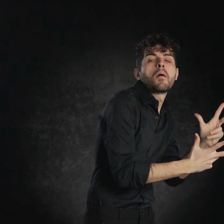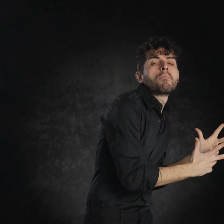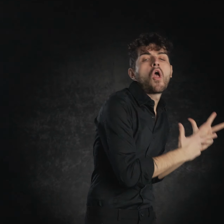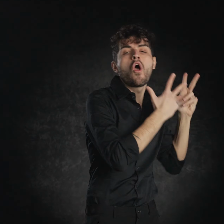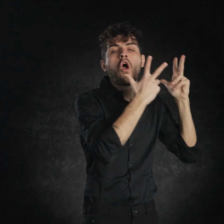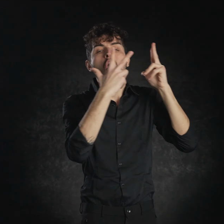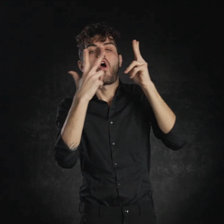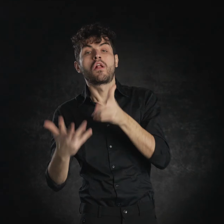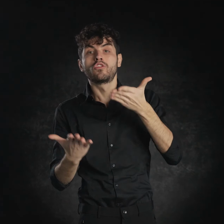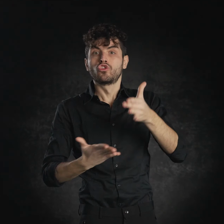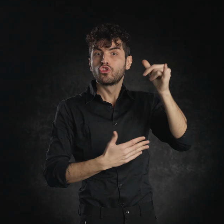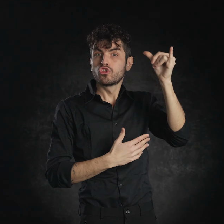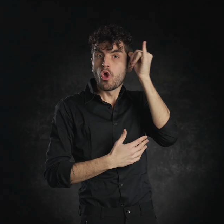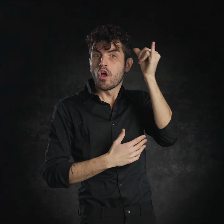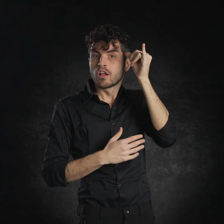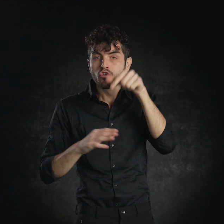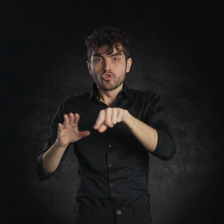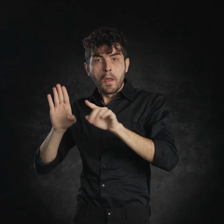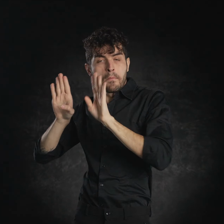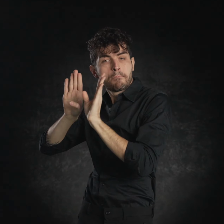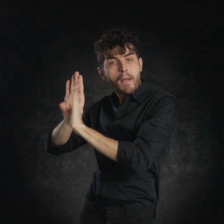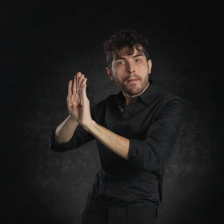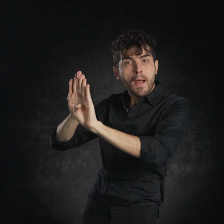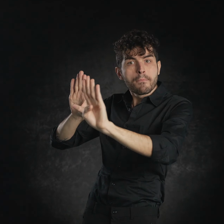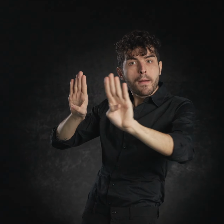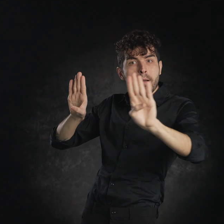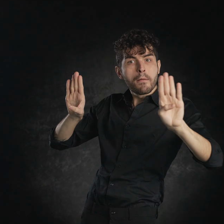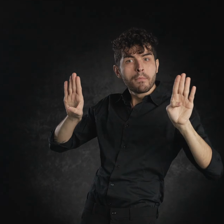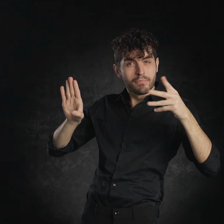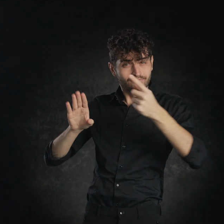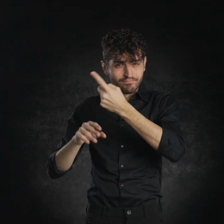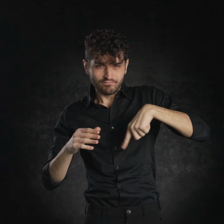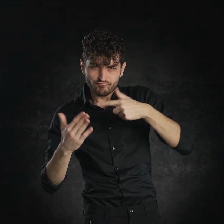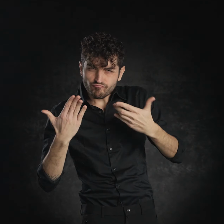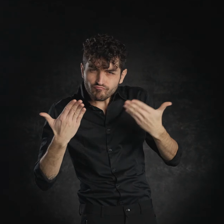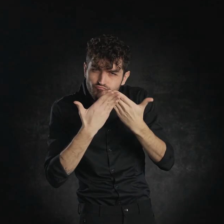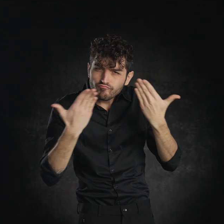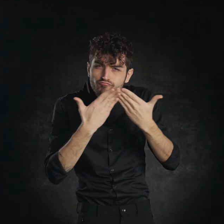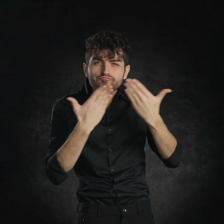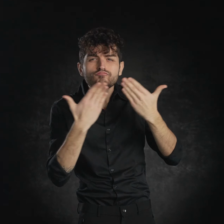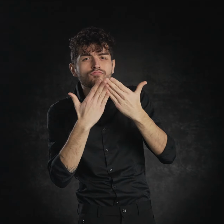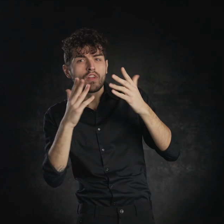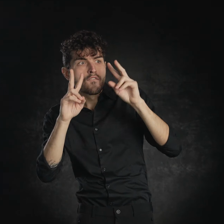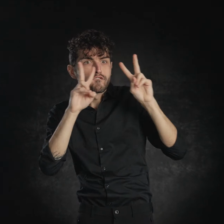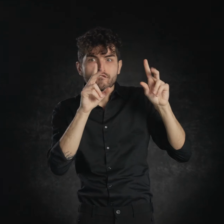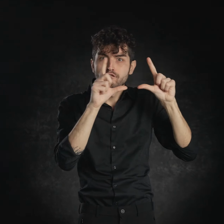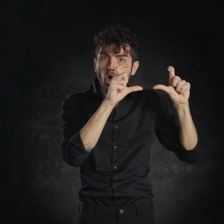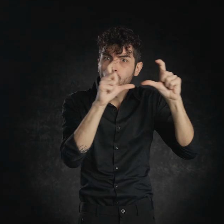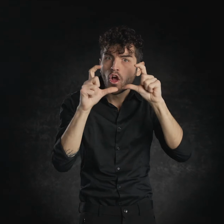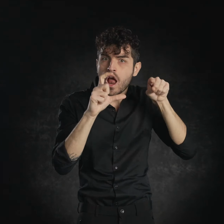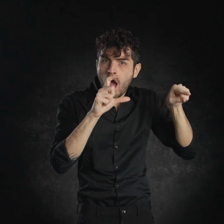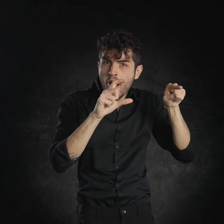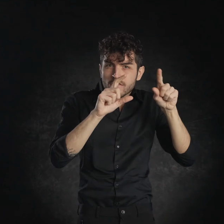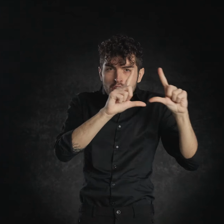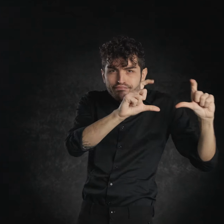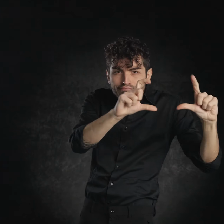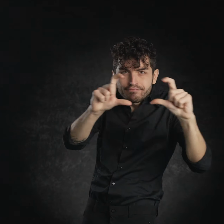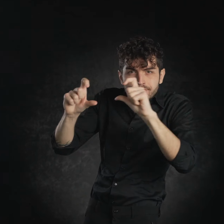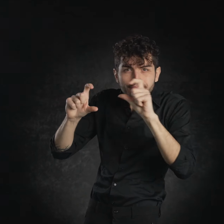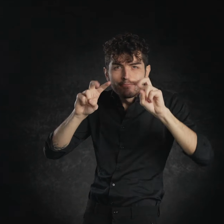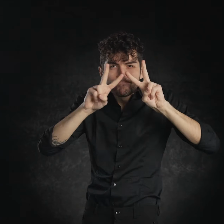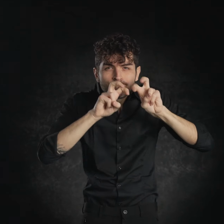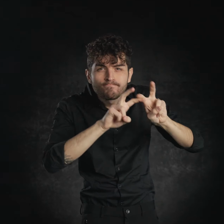strappate dalle pareti e portate qui a Torino noi studiando gli archivi fotografici studiando